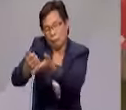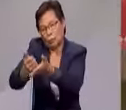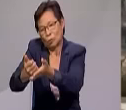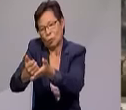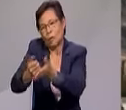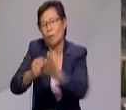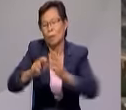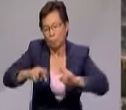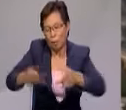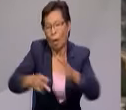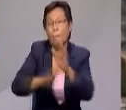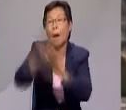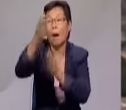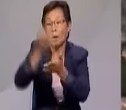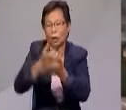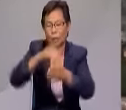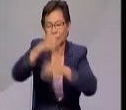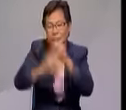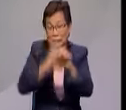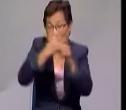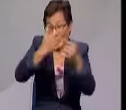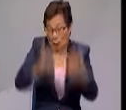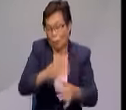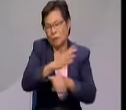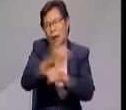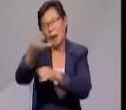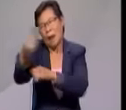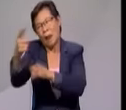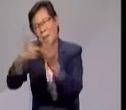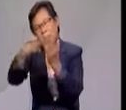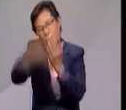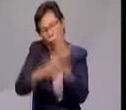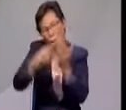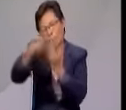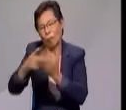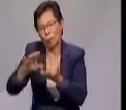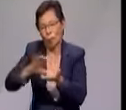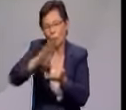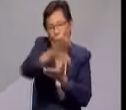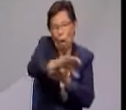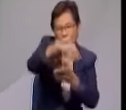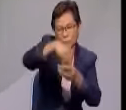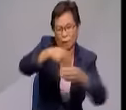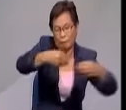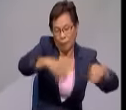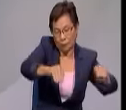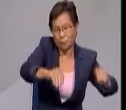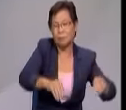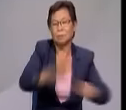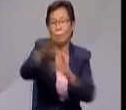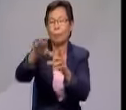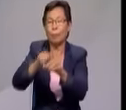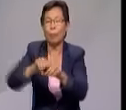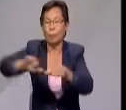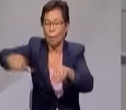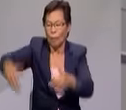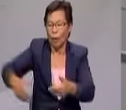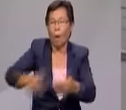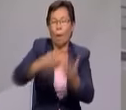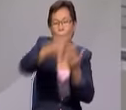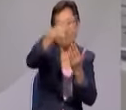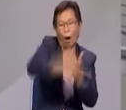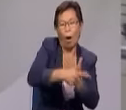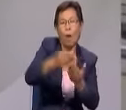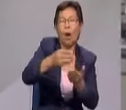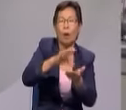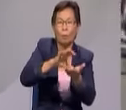penjanaan pertumbuhan ekonomi pada tahun ini di samping beberapa inisiatif untuk menyuntik dana dalam pasaran. Ia termasuk pengenalan inisiatif e-tunai